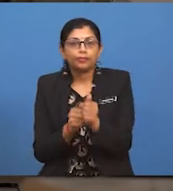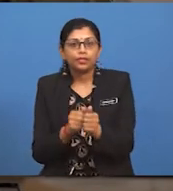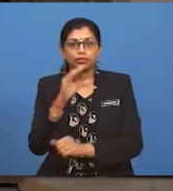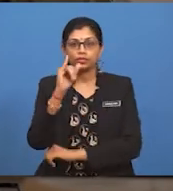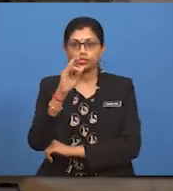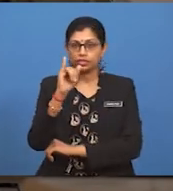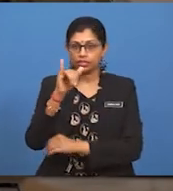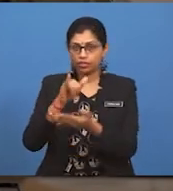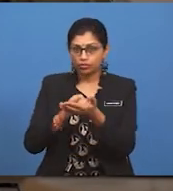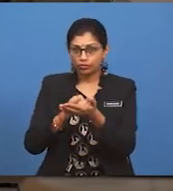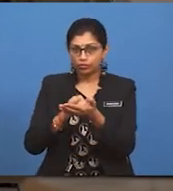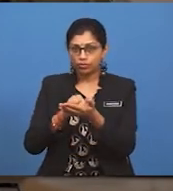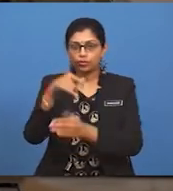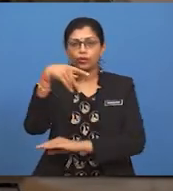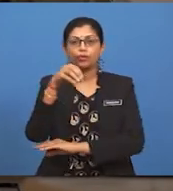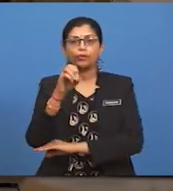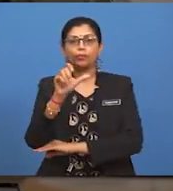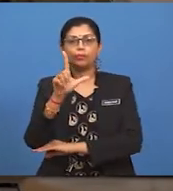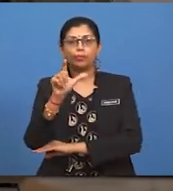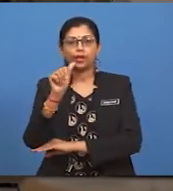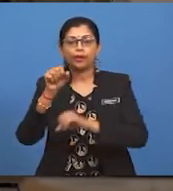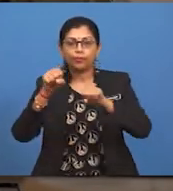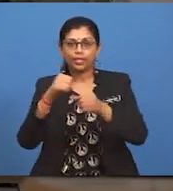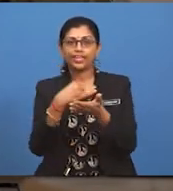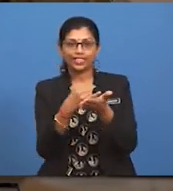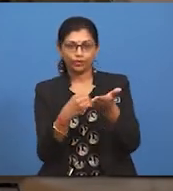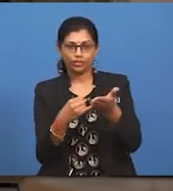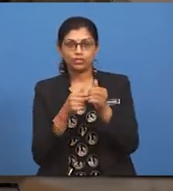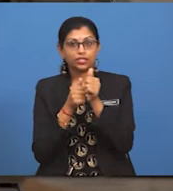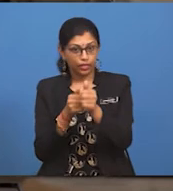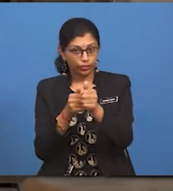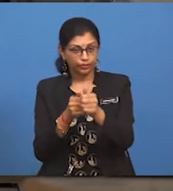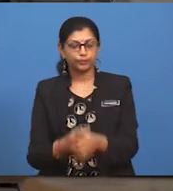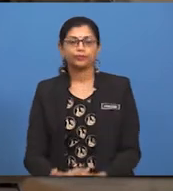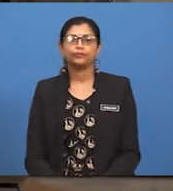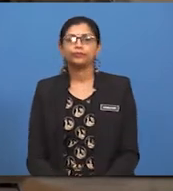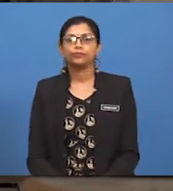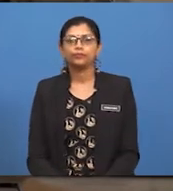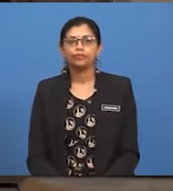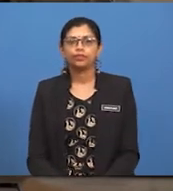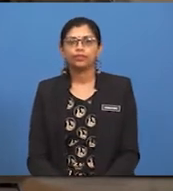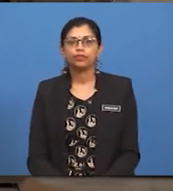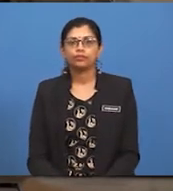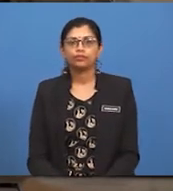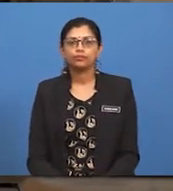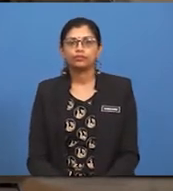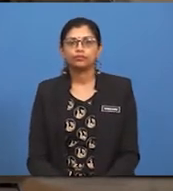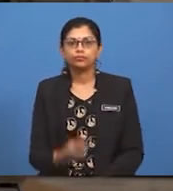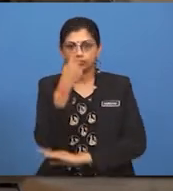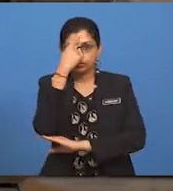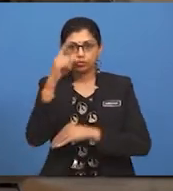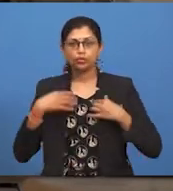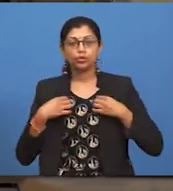tersebut, pola akan diterap mengikut ciri yang diingini. Untuk pakaian